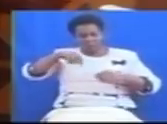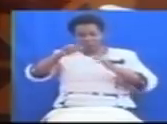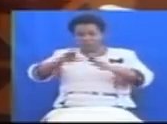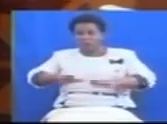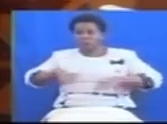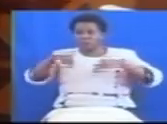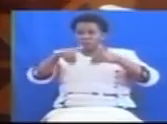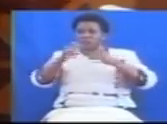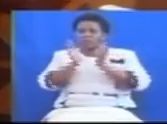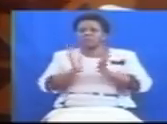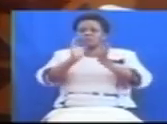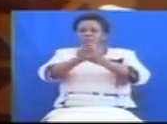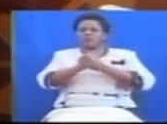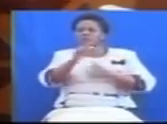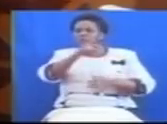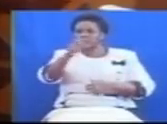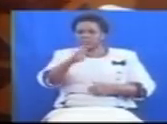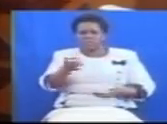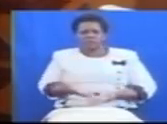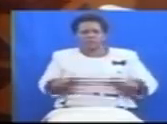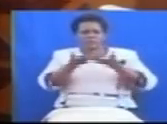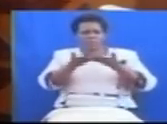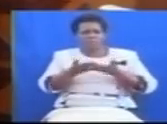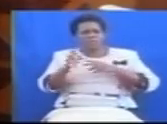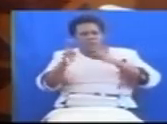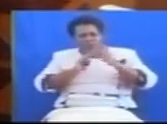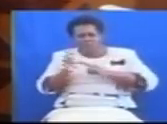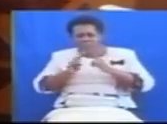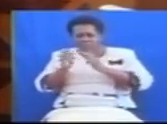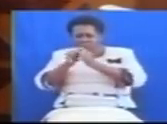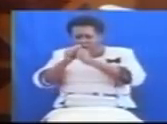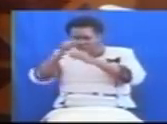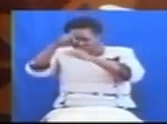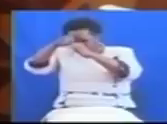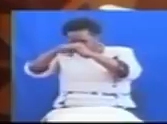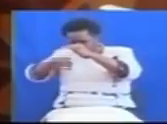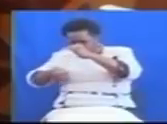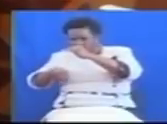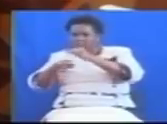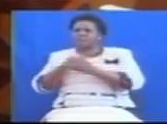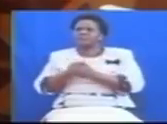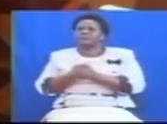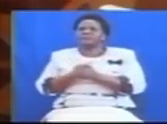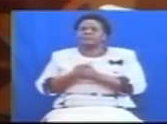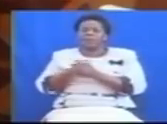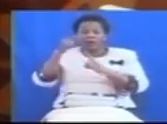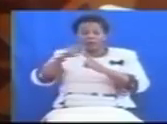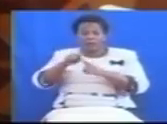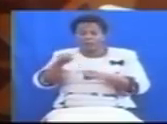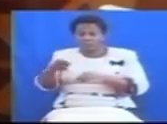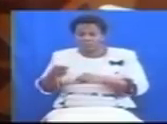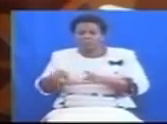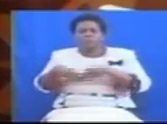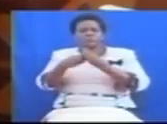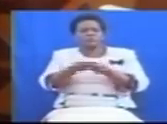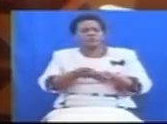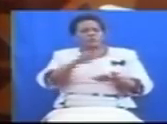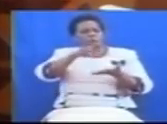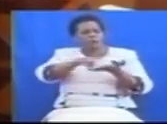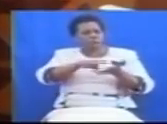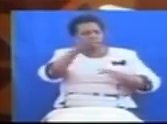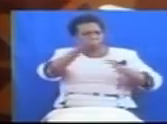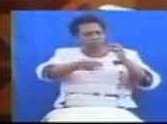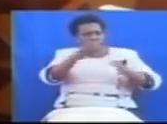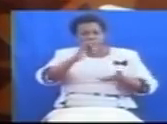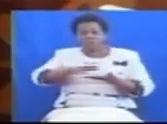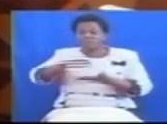wa Tanzania, na utupe uwezo wa kujadili kwa dhati mambo yatakayoletwa mbele yetu leo, ili tufanye maamuzi sahihi yenye manufaa kwa